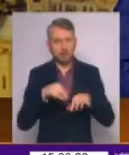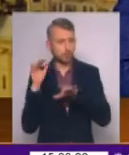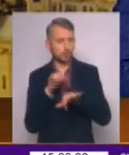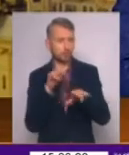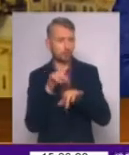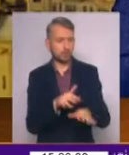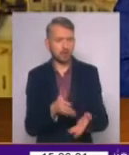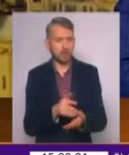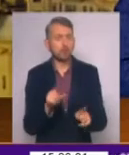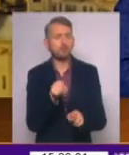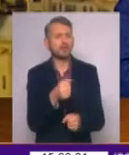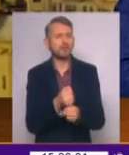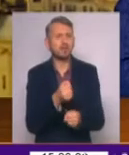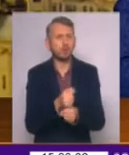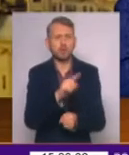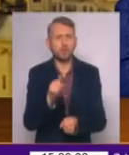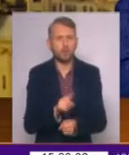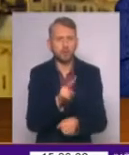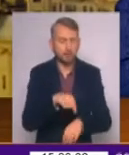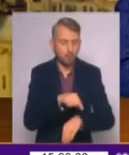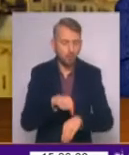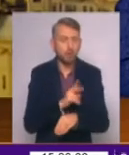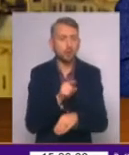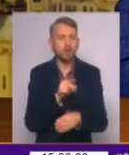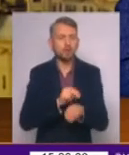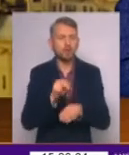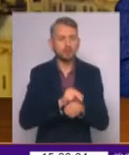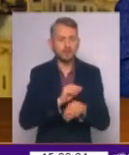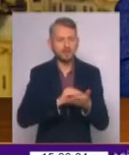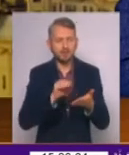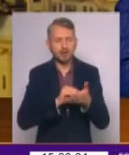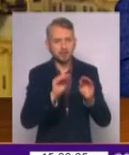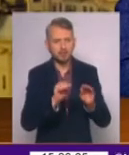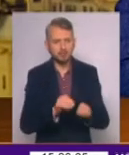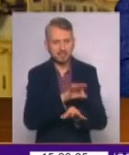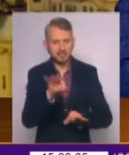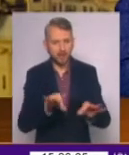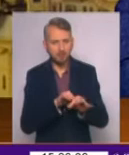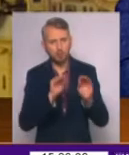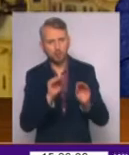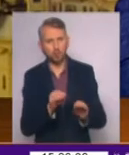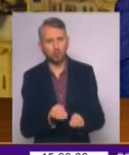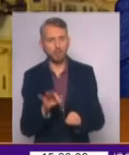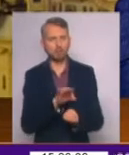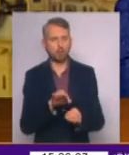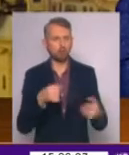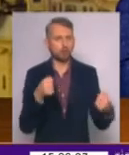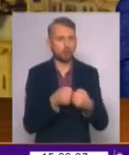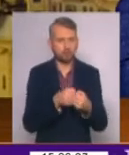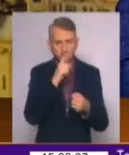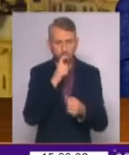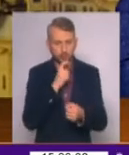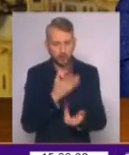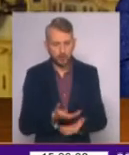рухається. Угу. Що вони там роблять годинами, хто їх вчить складати ці схеми, протоколи про дорожній транспортний рух,